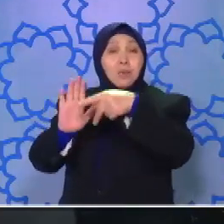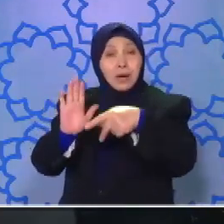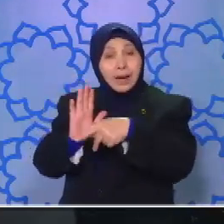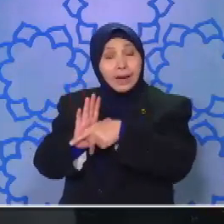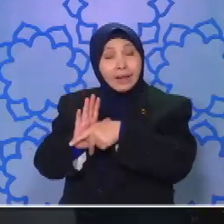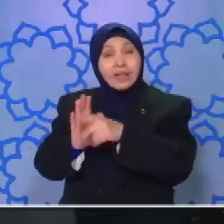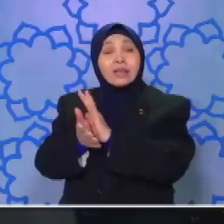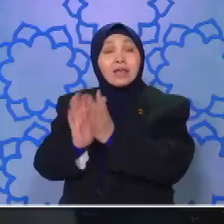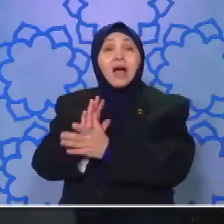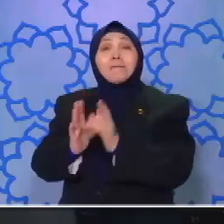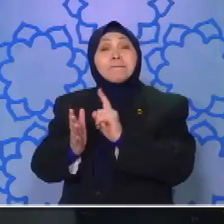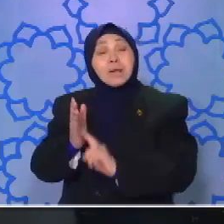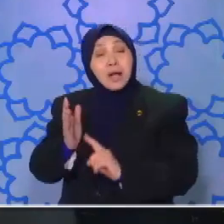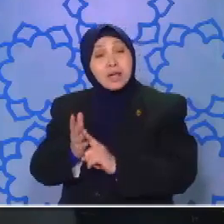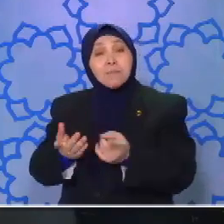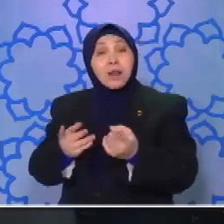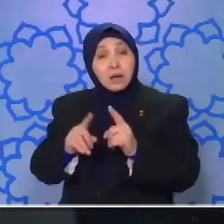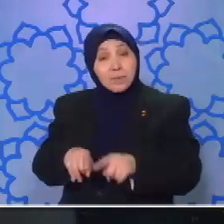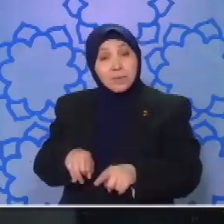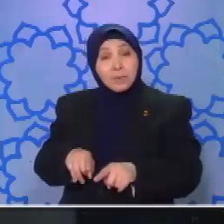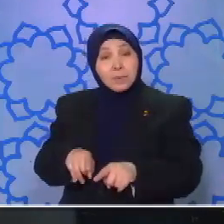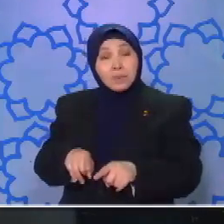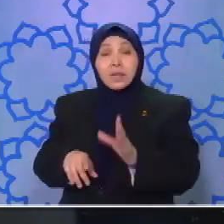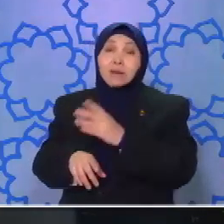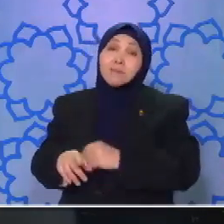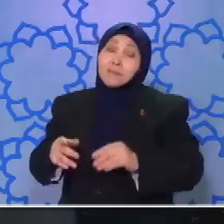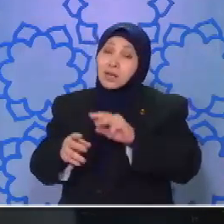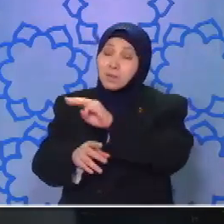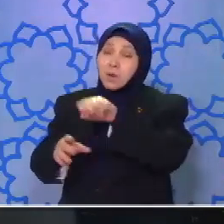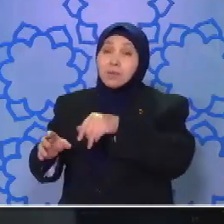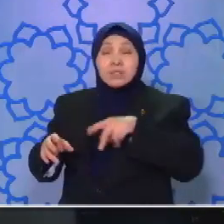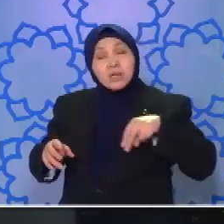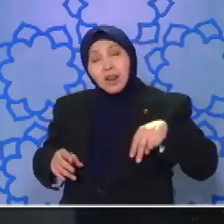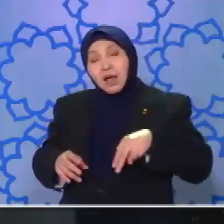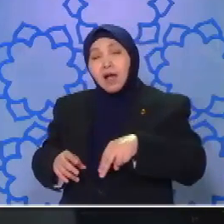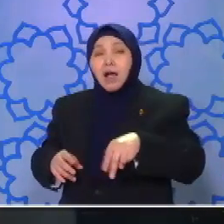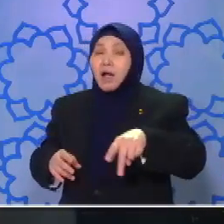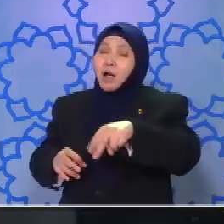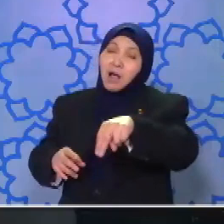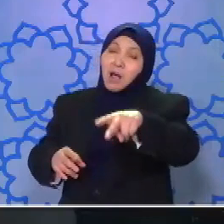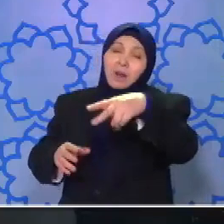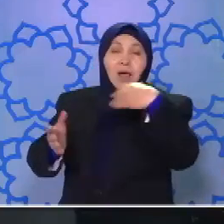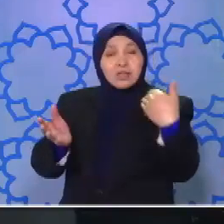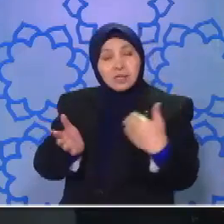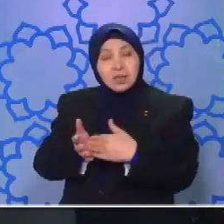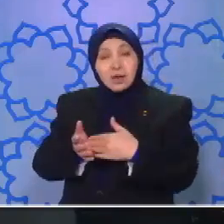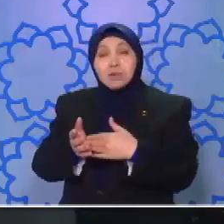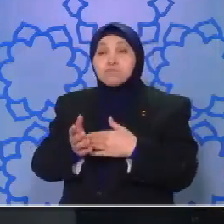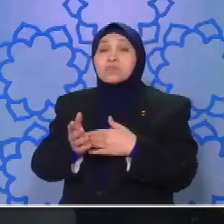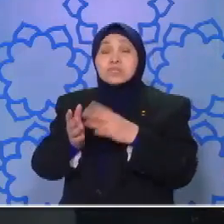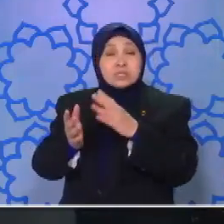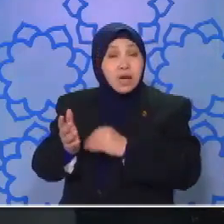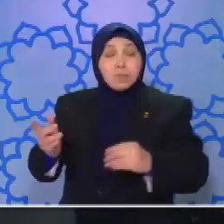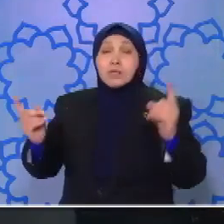Maka apakah yang berlaku? Fantalaqa, mereka pun bergerak, ya, intalaq, berdua. Hatta bila berjumpa